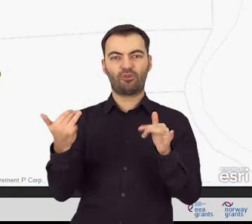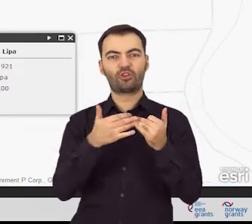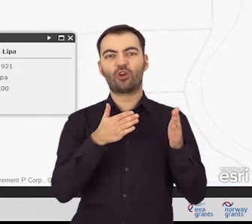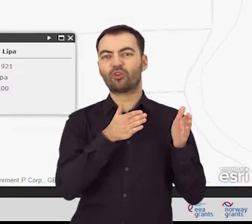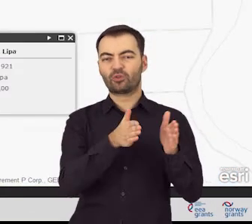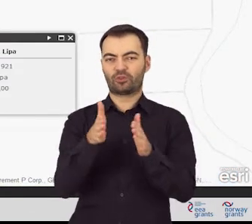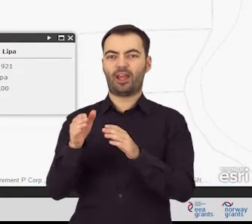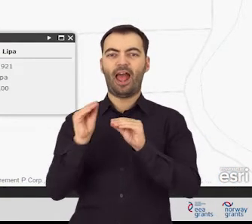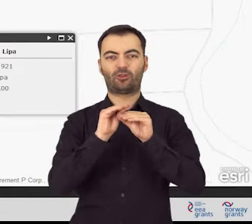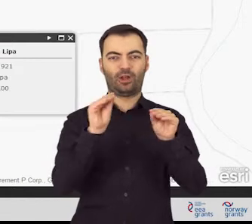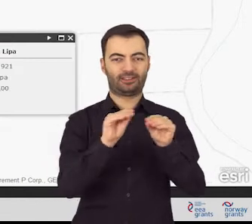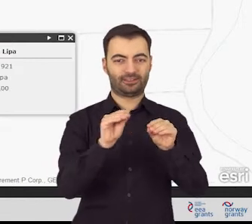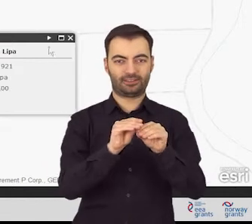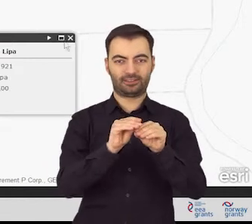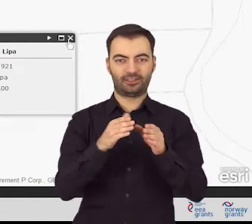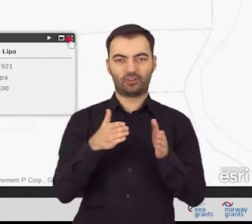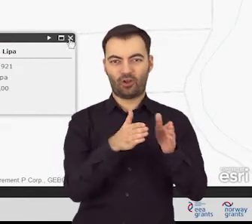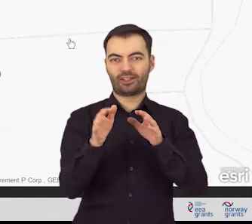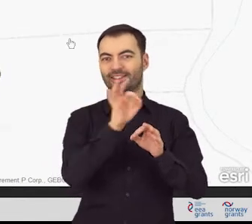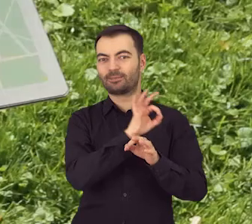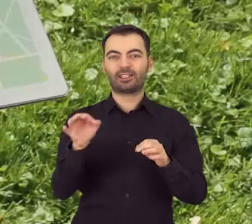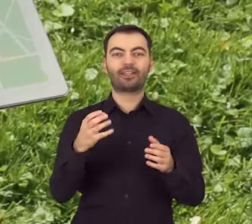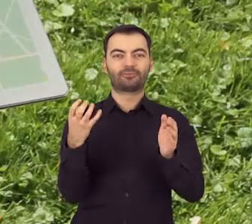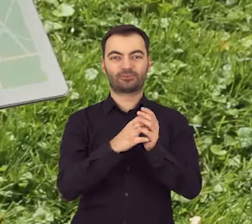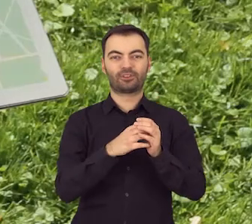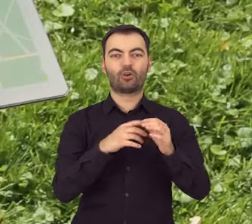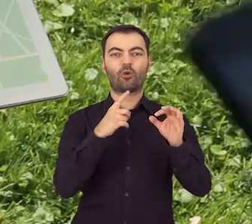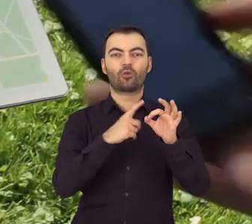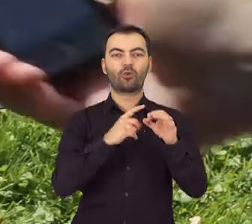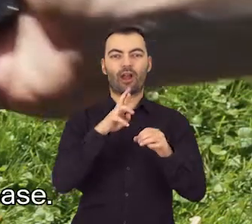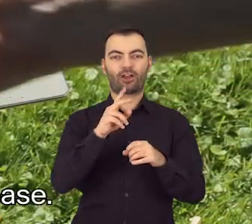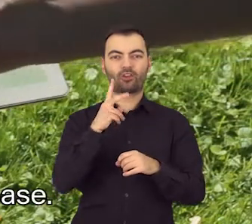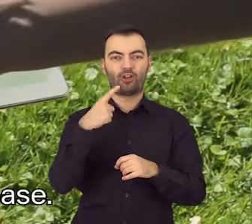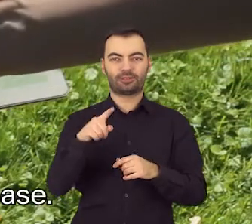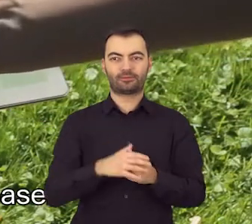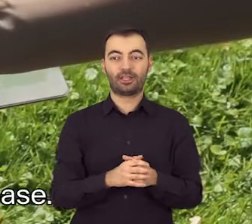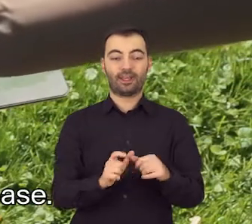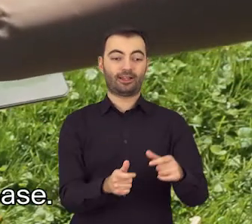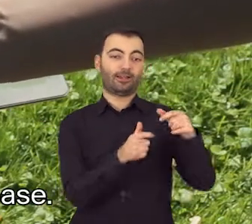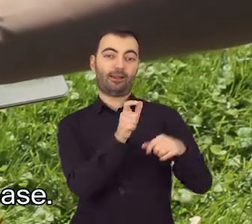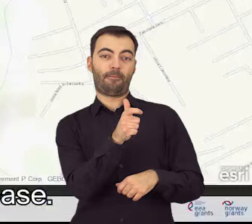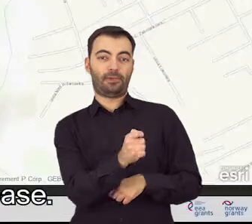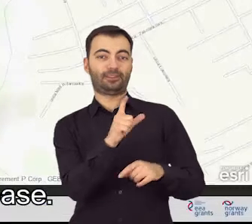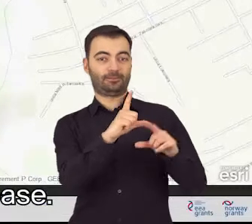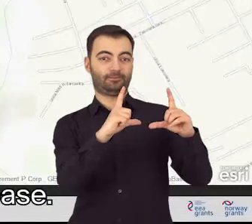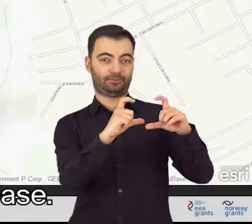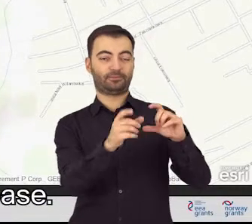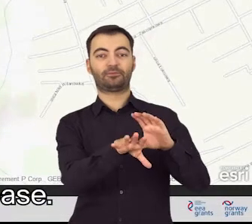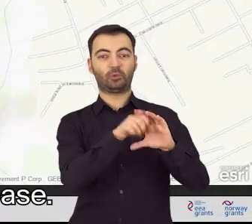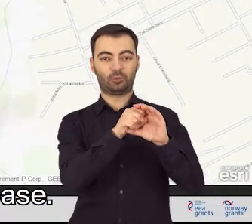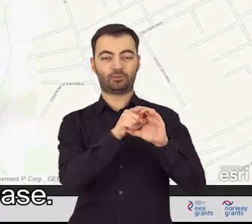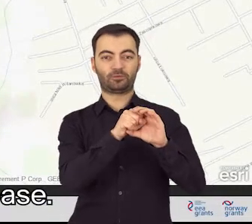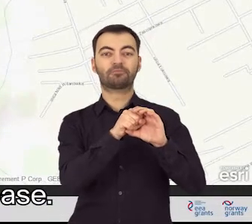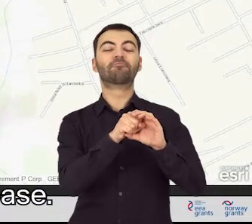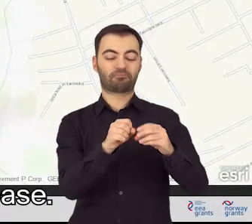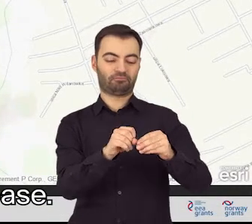ścieżek edukacyjnych, które będą oznaczone specjalnymi QR-kodami. Po wykonaniu zdjęcia takiego QR-kodu nasz